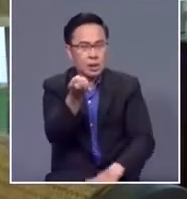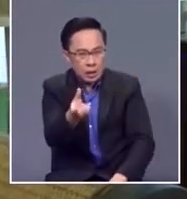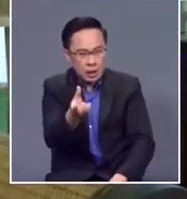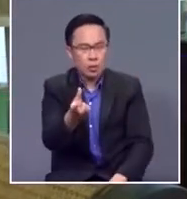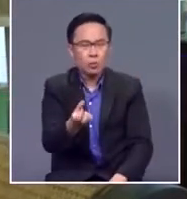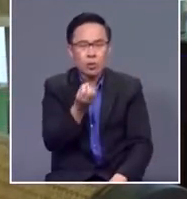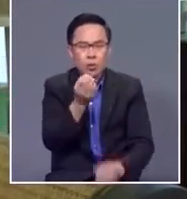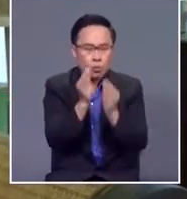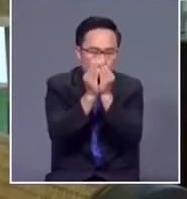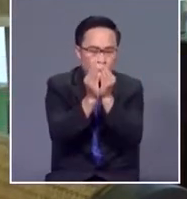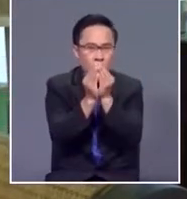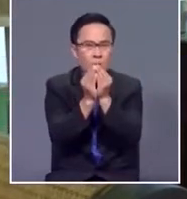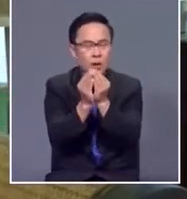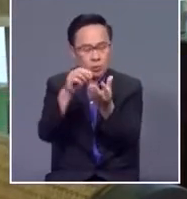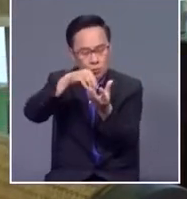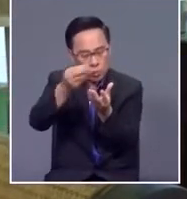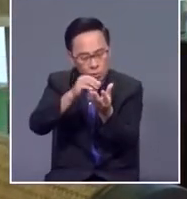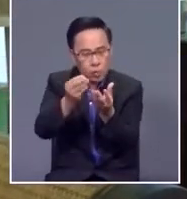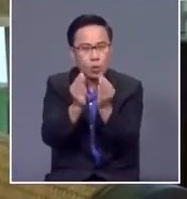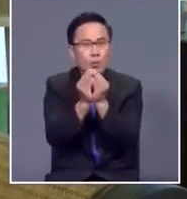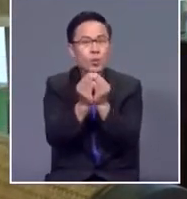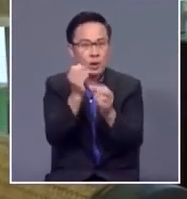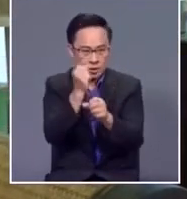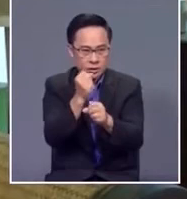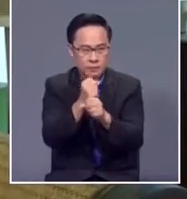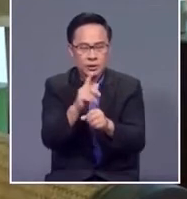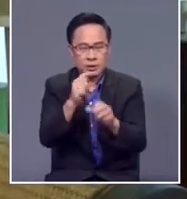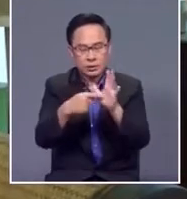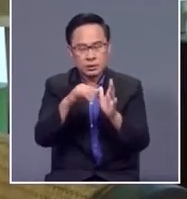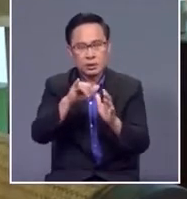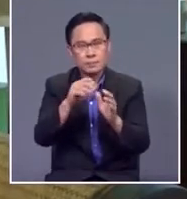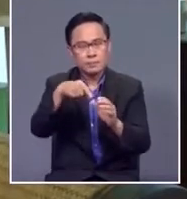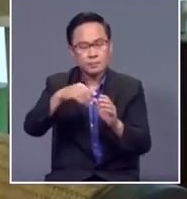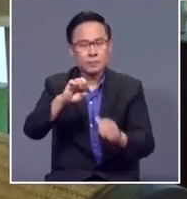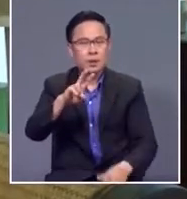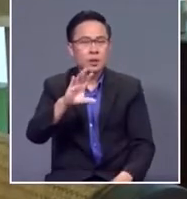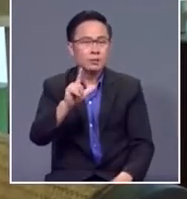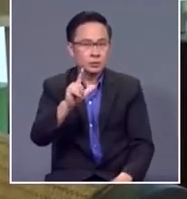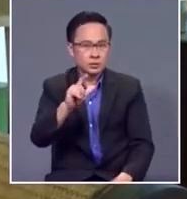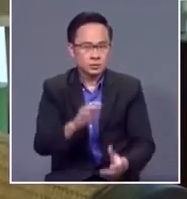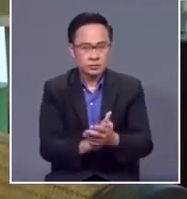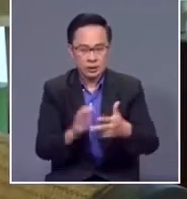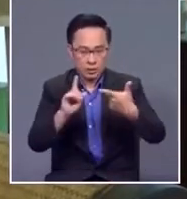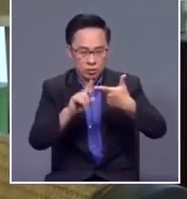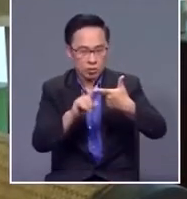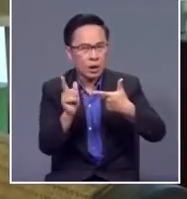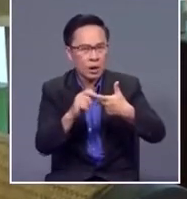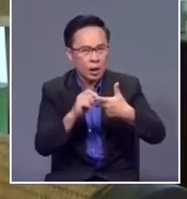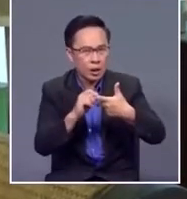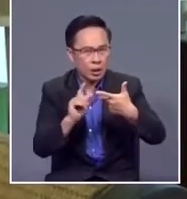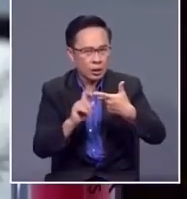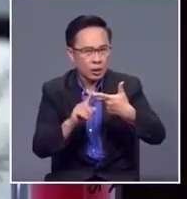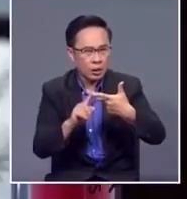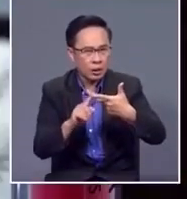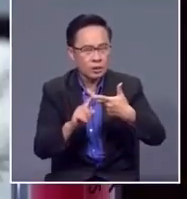บัวซึ่งเป็นสารสกัดนะคะตัวนี้จะเป็นตัวธัญพืชซึ่งเป็นตัวแรกของเราพอตัวที่สองมาเนี่ยก็จะเป็นตัว